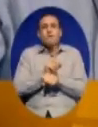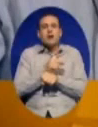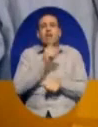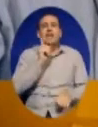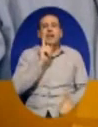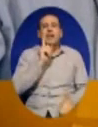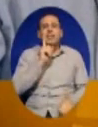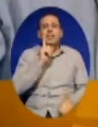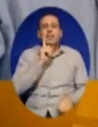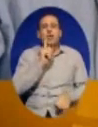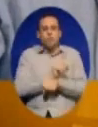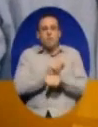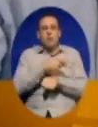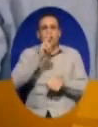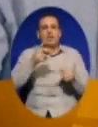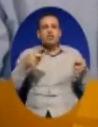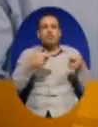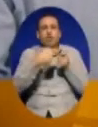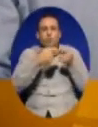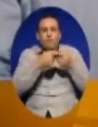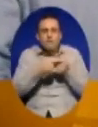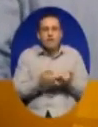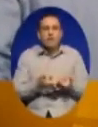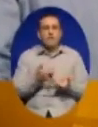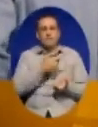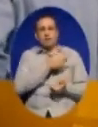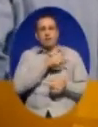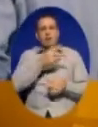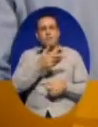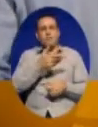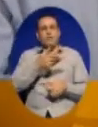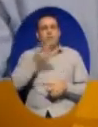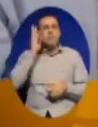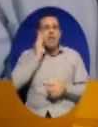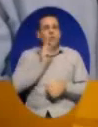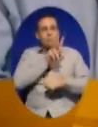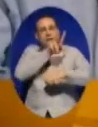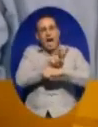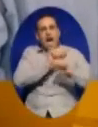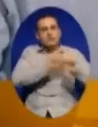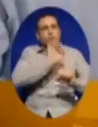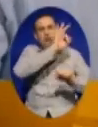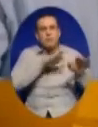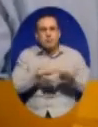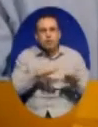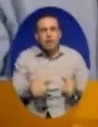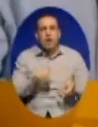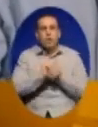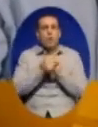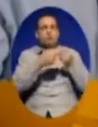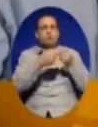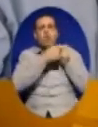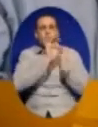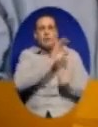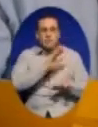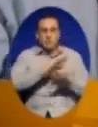יותר שיתופית, חברות שנהנו מהחסות של, נניח, של, של הממשלה או של, או של האיגוד המקצועי,